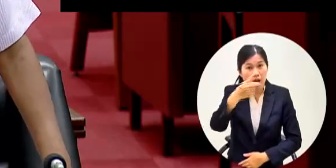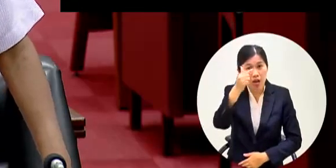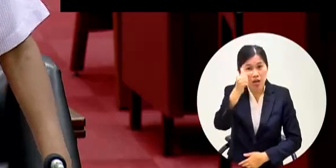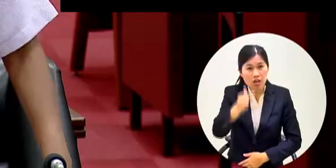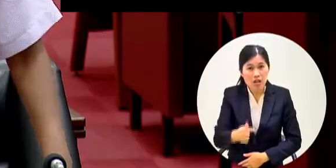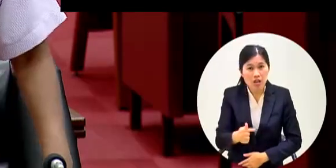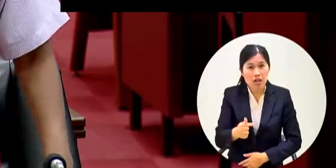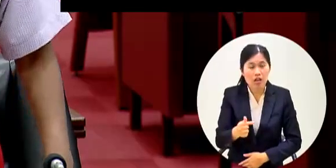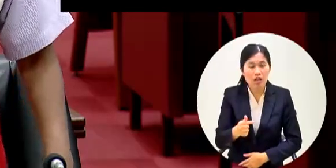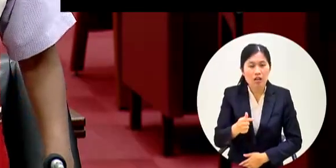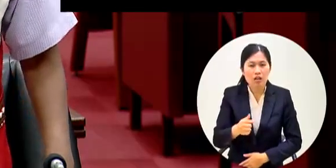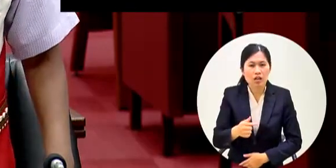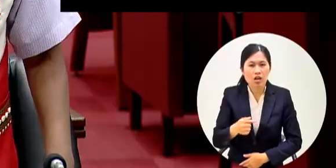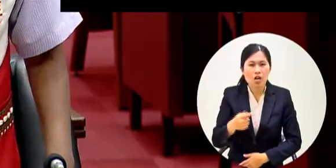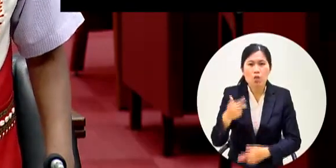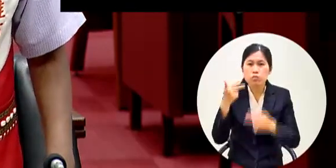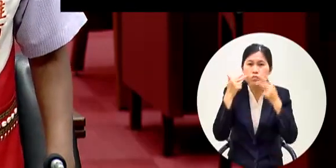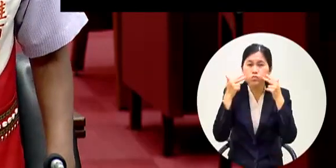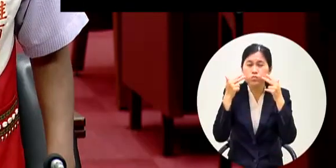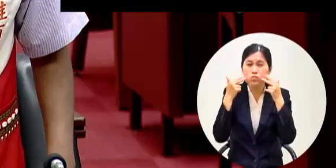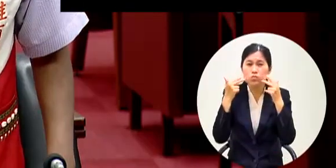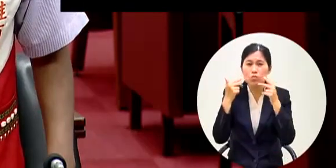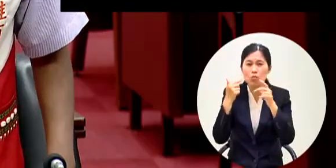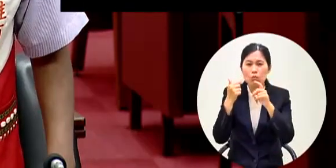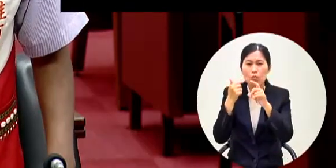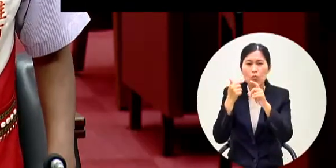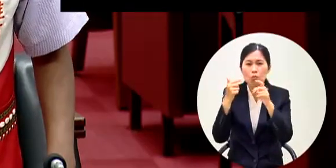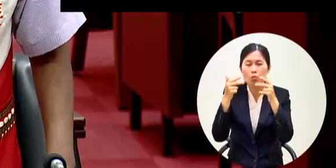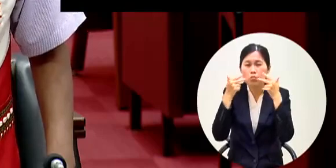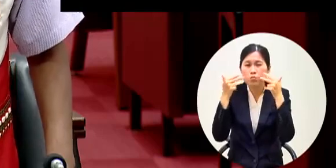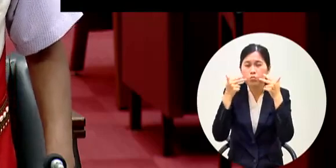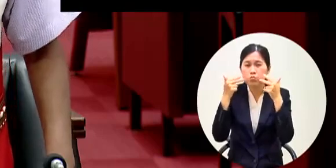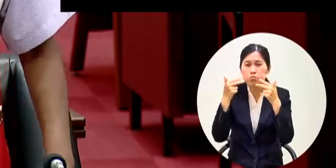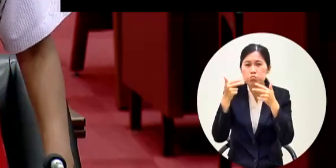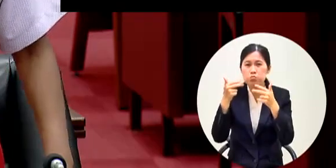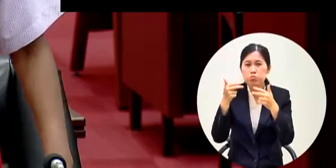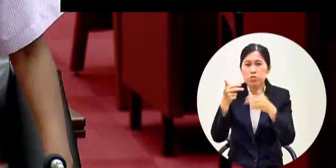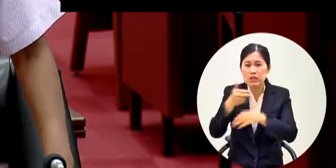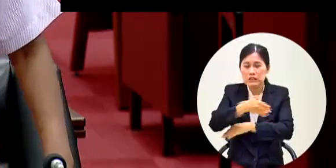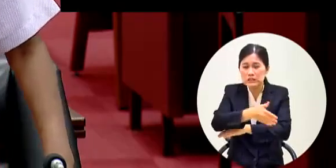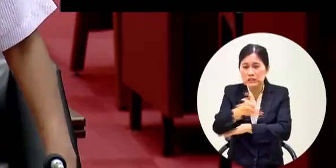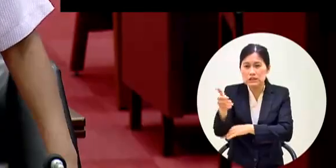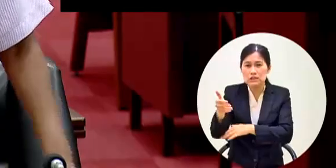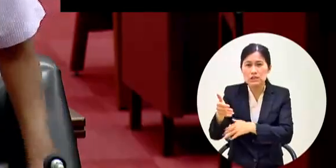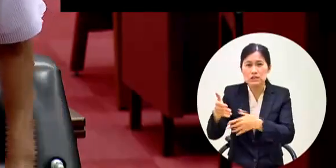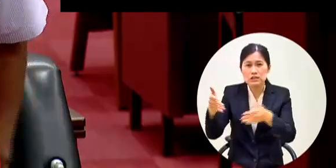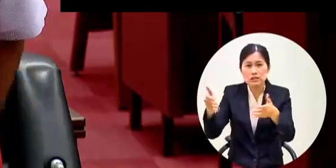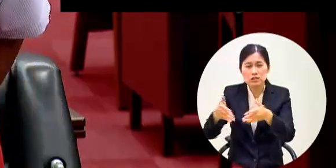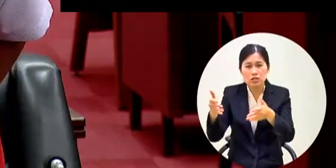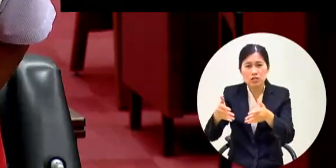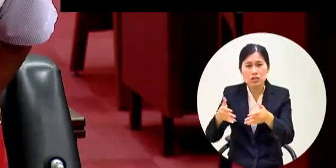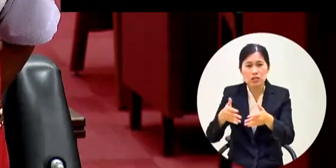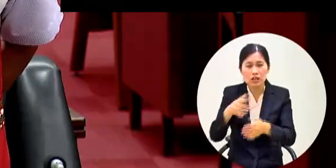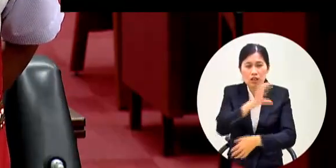3200亿。在整个原乡的基础建设，三个园